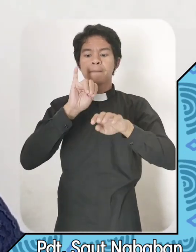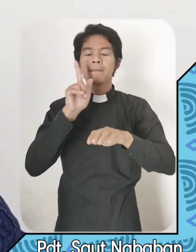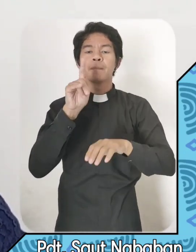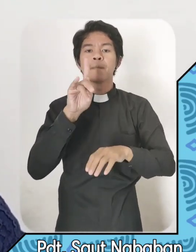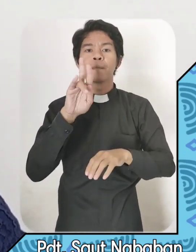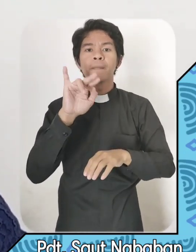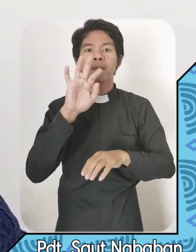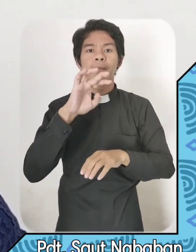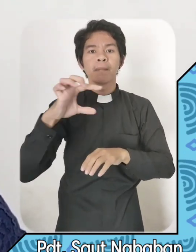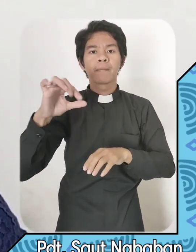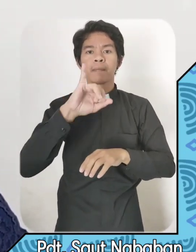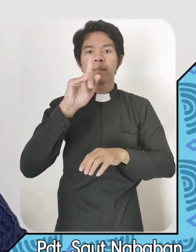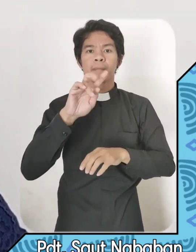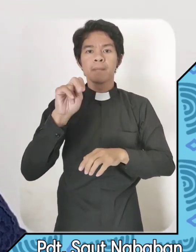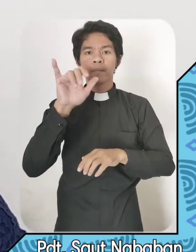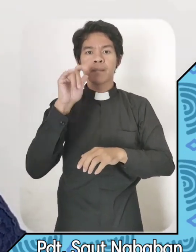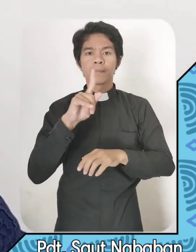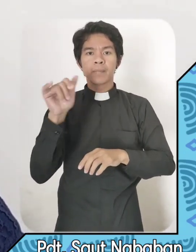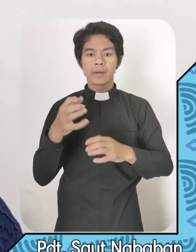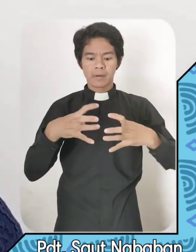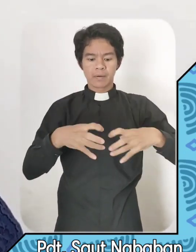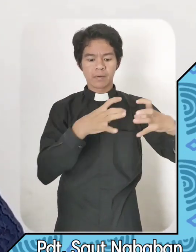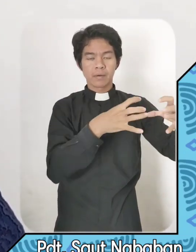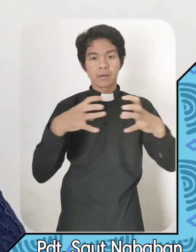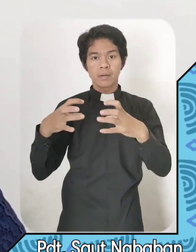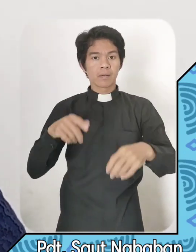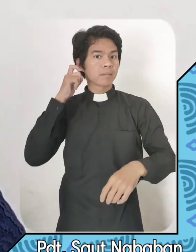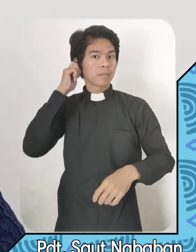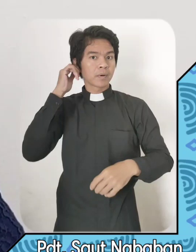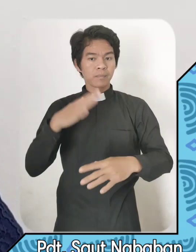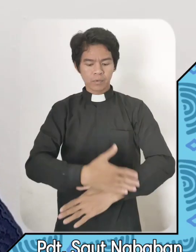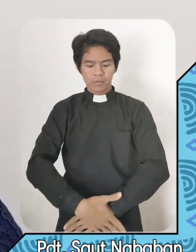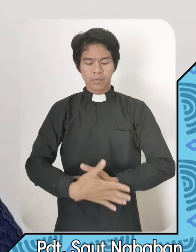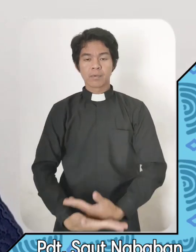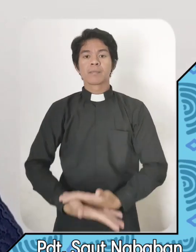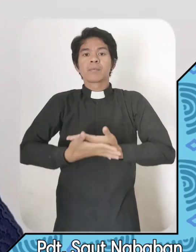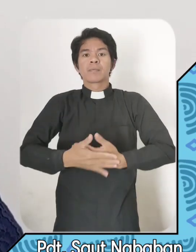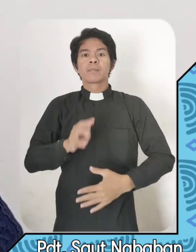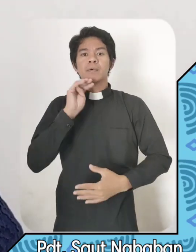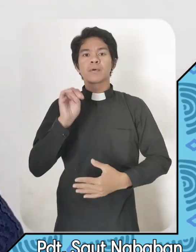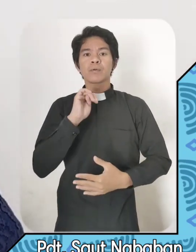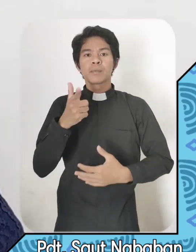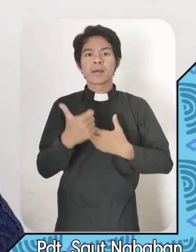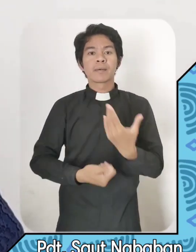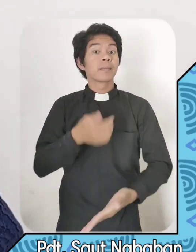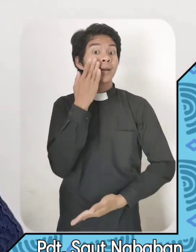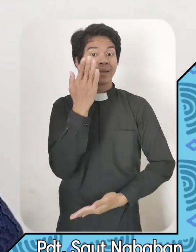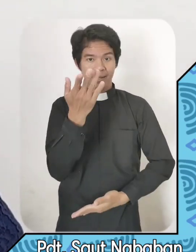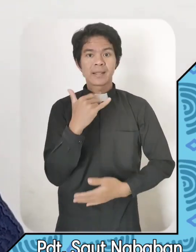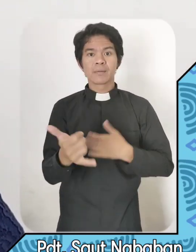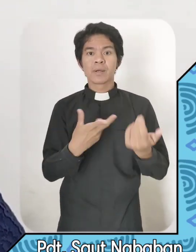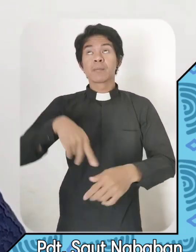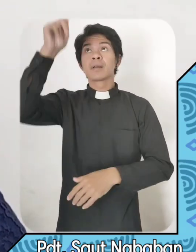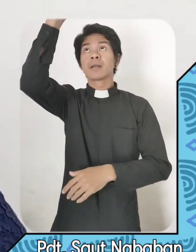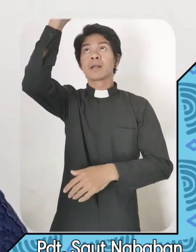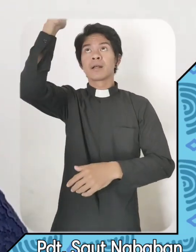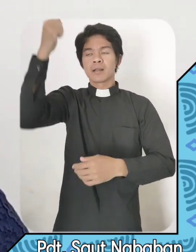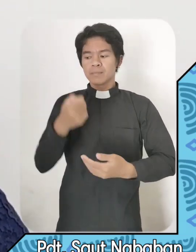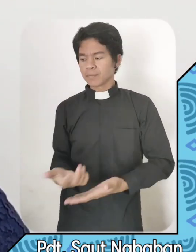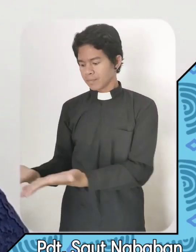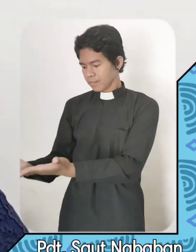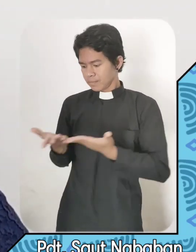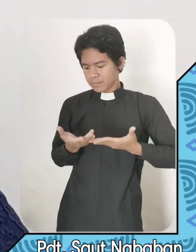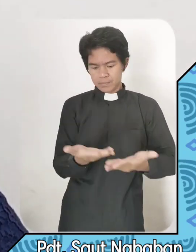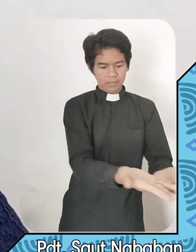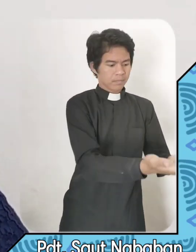marginal, terlebih kepada kelompok kaum perempuan. Paskah merupakan pernyataan bagaimana Allah